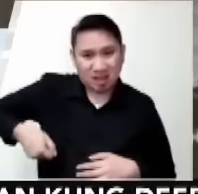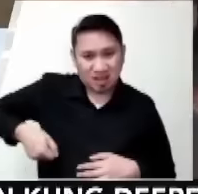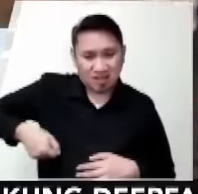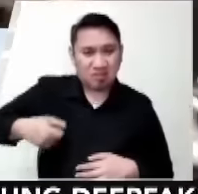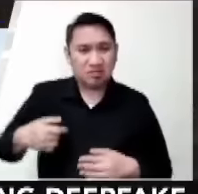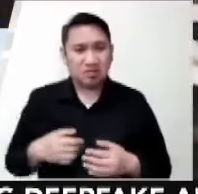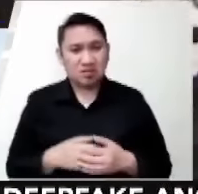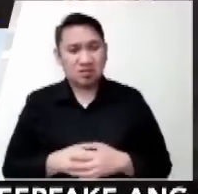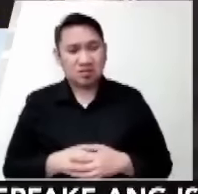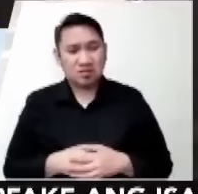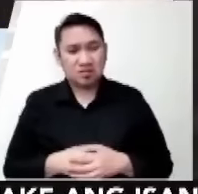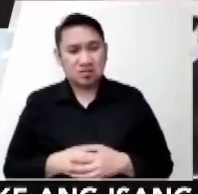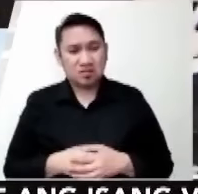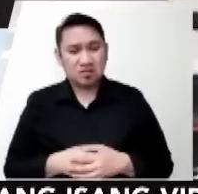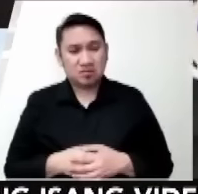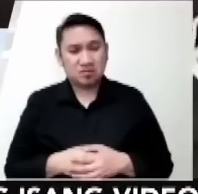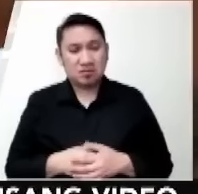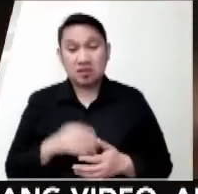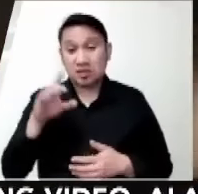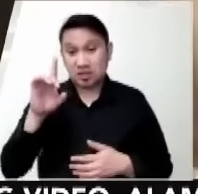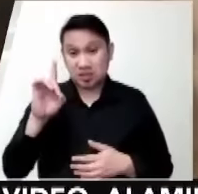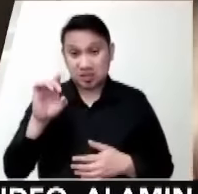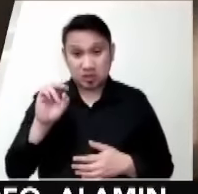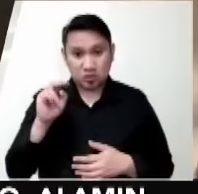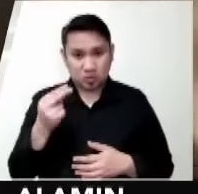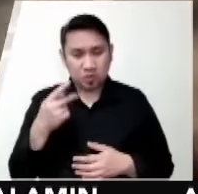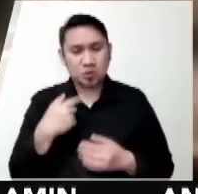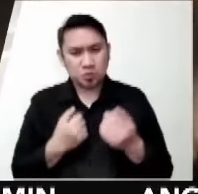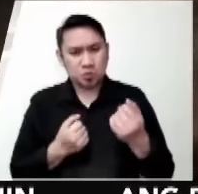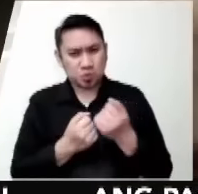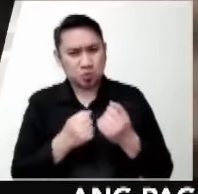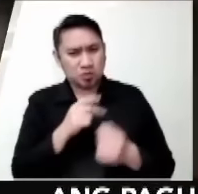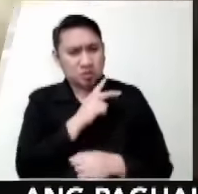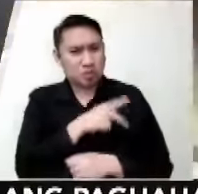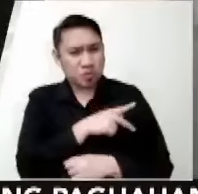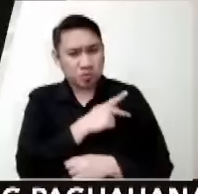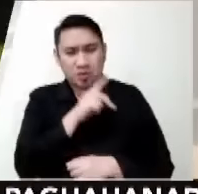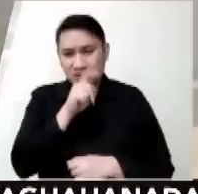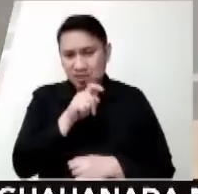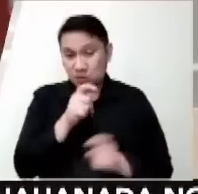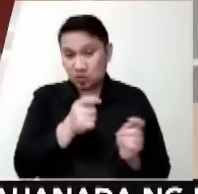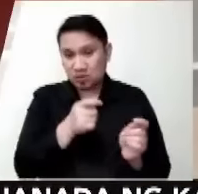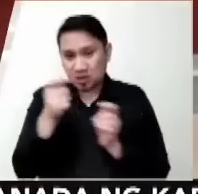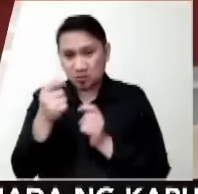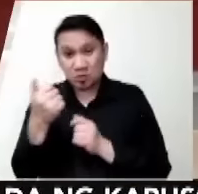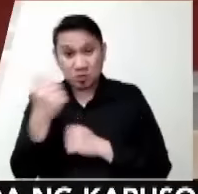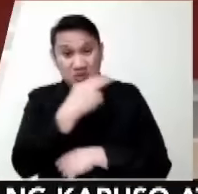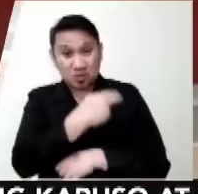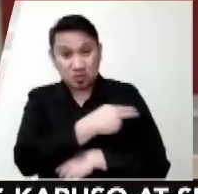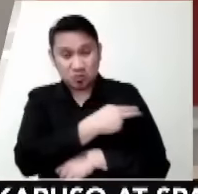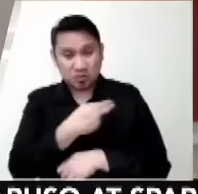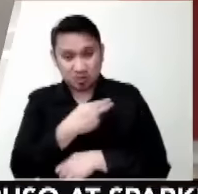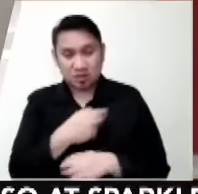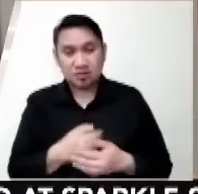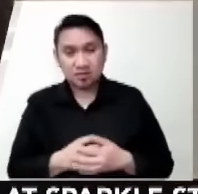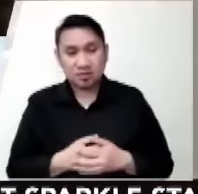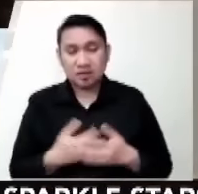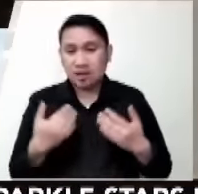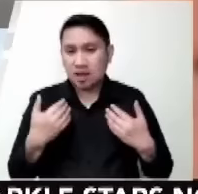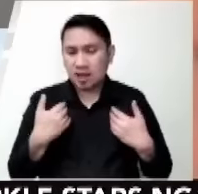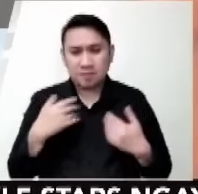Naka-stretcher. Ang DOH agad namang umalalay sa mga pasyenteng kailangang ilipat ng ospital. Ayon sa BFP, umabot sa second alarm